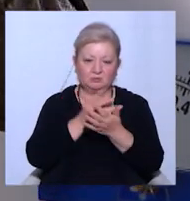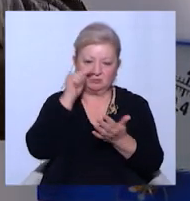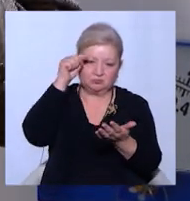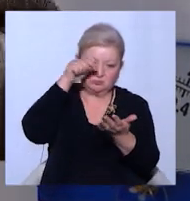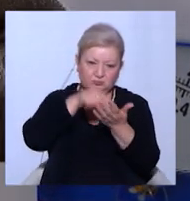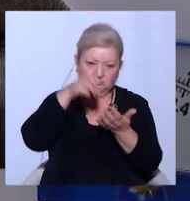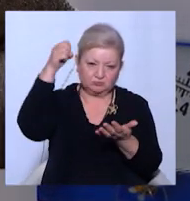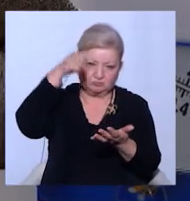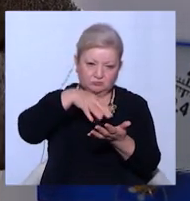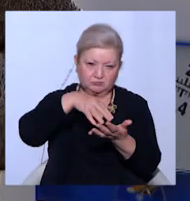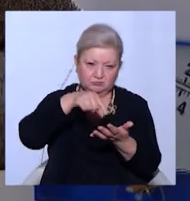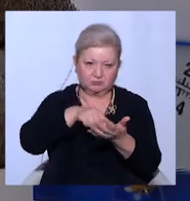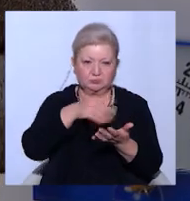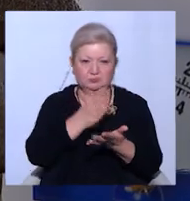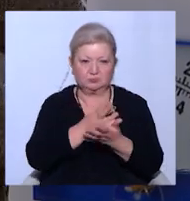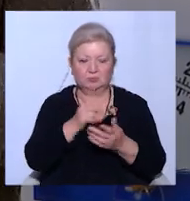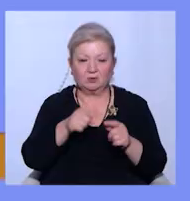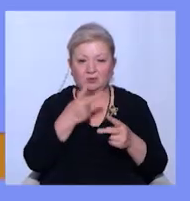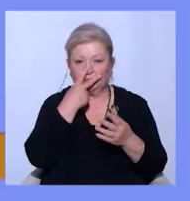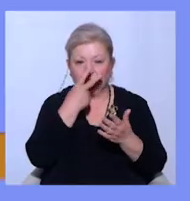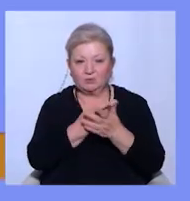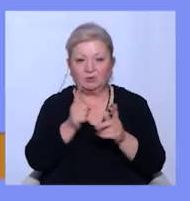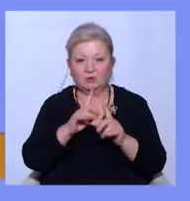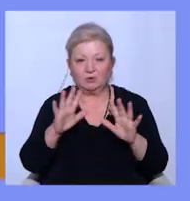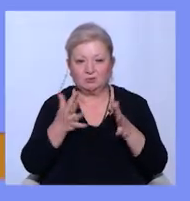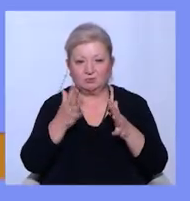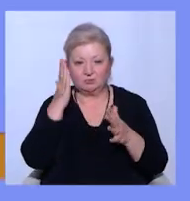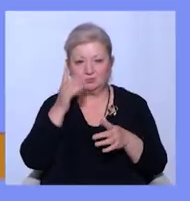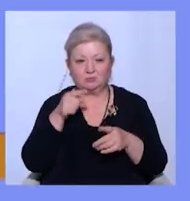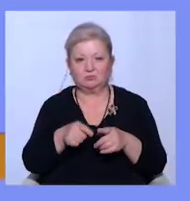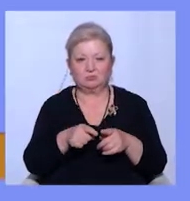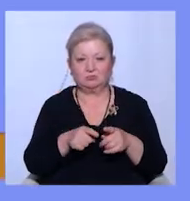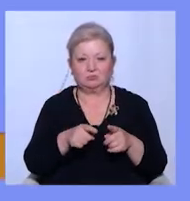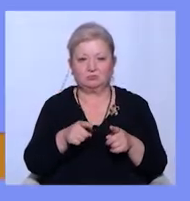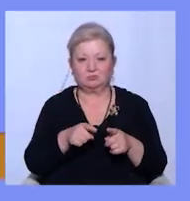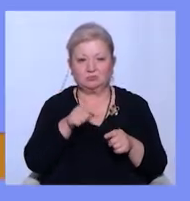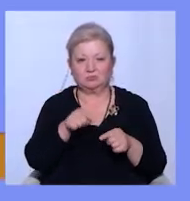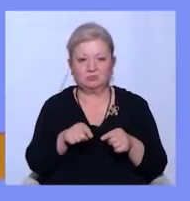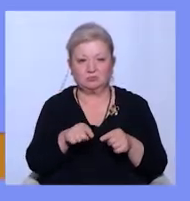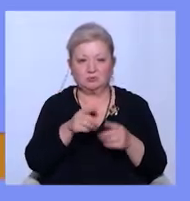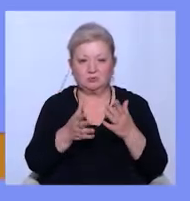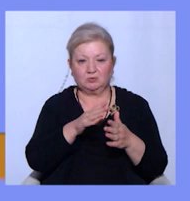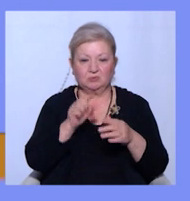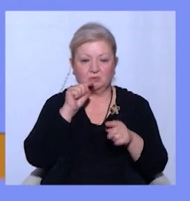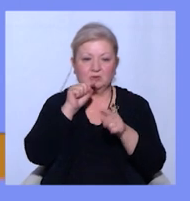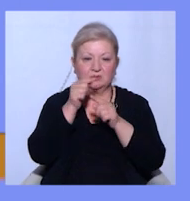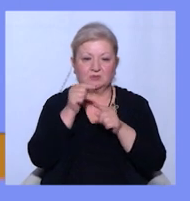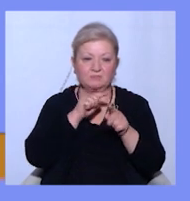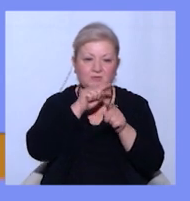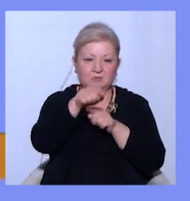მოხდება თუ არა მას ტყვია. ჩავატაროთ ექსპერიმენტი, გავისროლოთ და შევხედოთ.